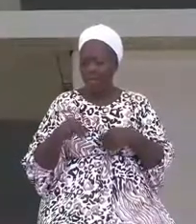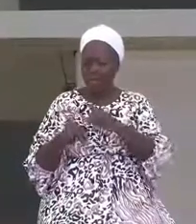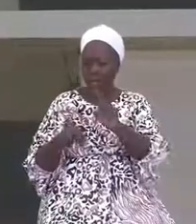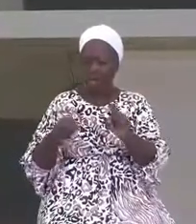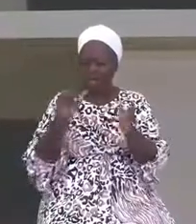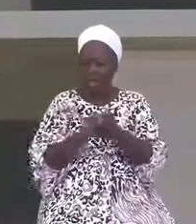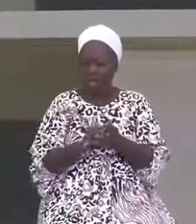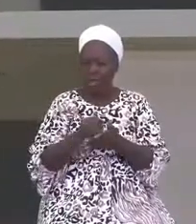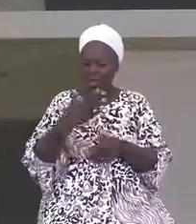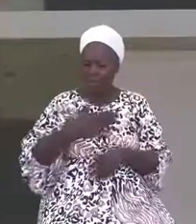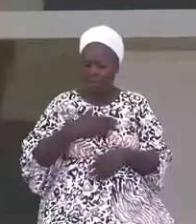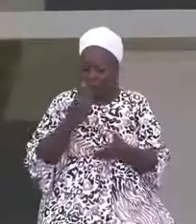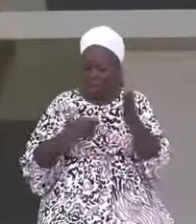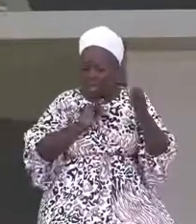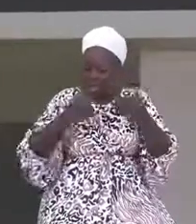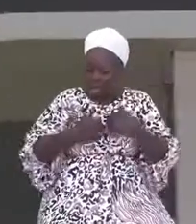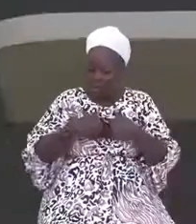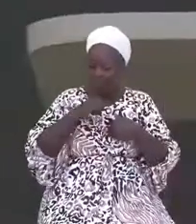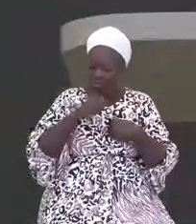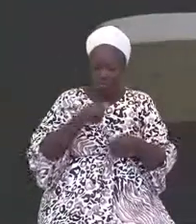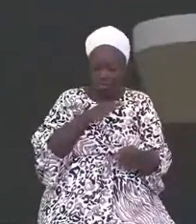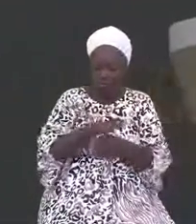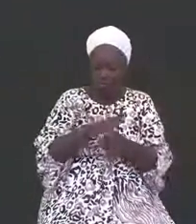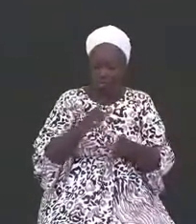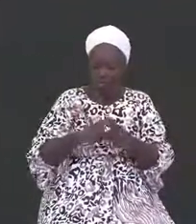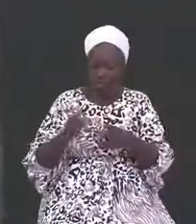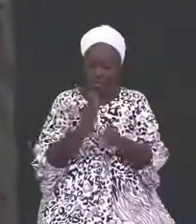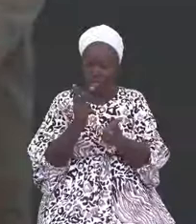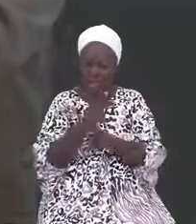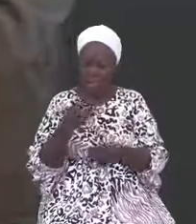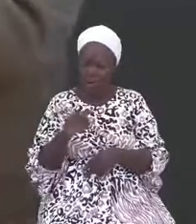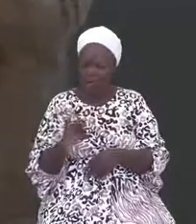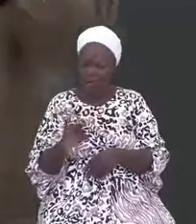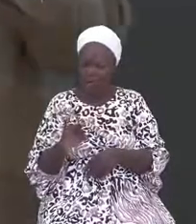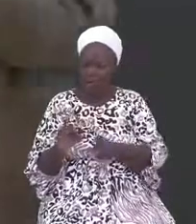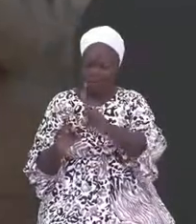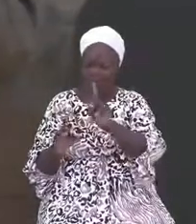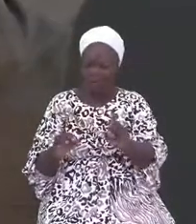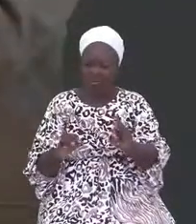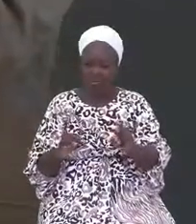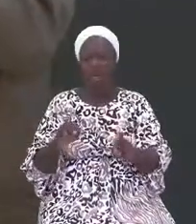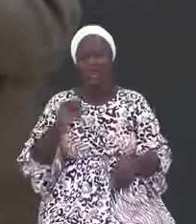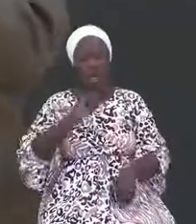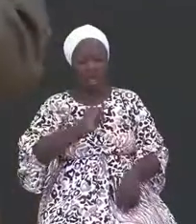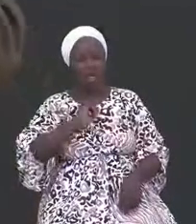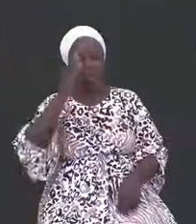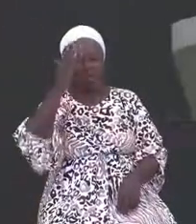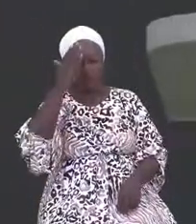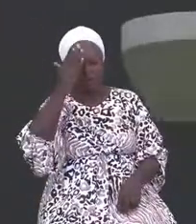que mes substances ou mes ressources ne peuvent pourvoir et satisfaire? Je reconnais que